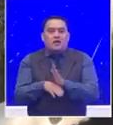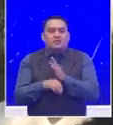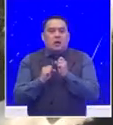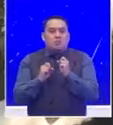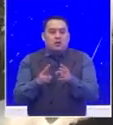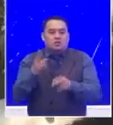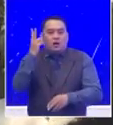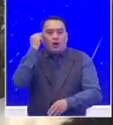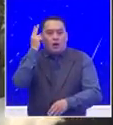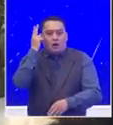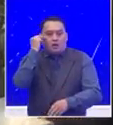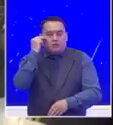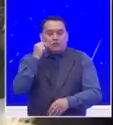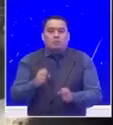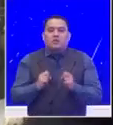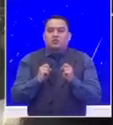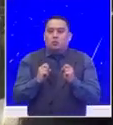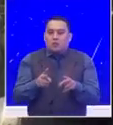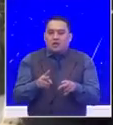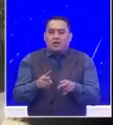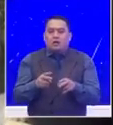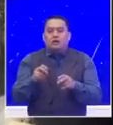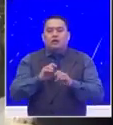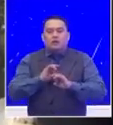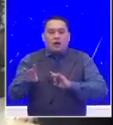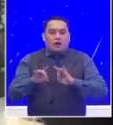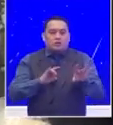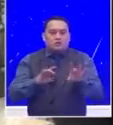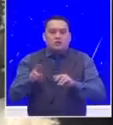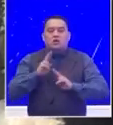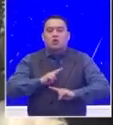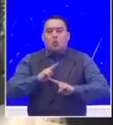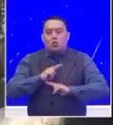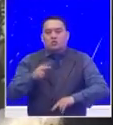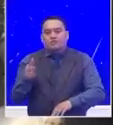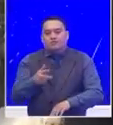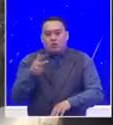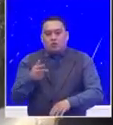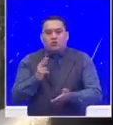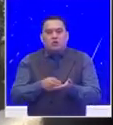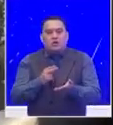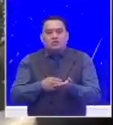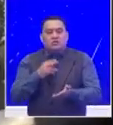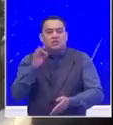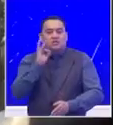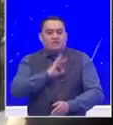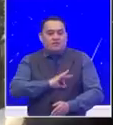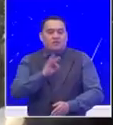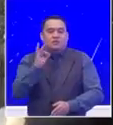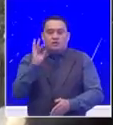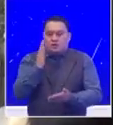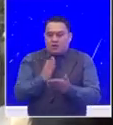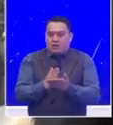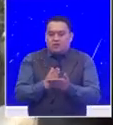уменьшат количество имущественных преступлений. Мы проводим разъяснительную работу с гражданами. Видеонаблюдение уже доказало свою эффективность. Где установлены